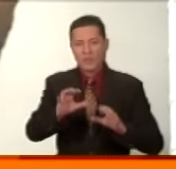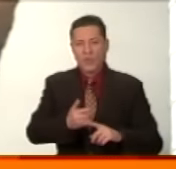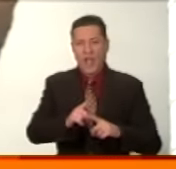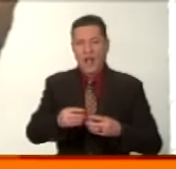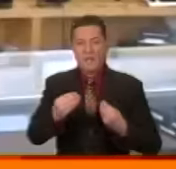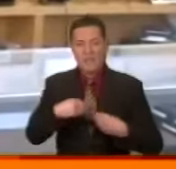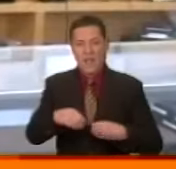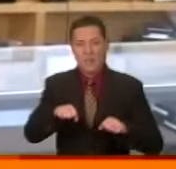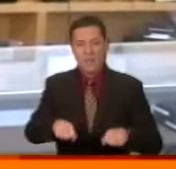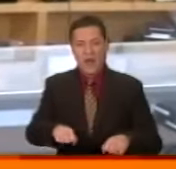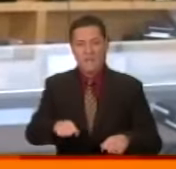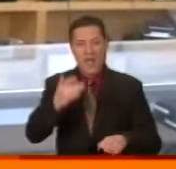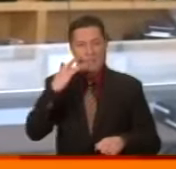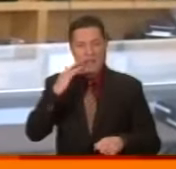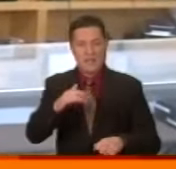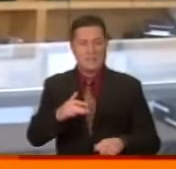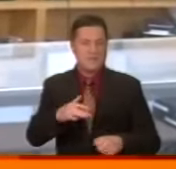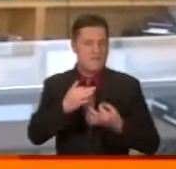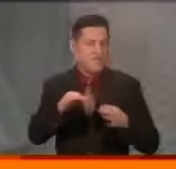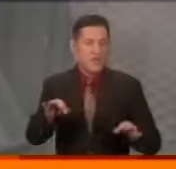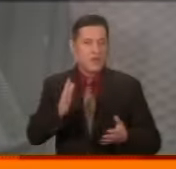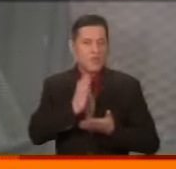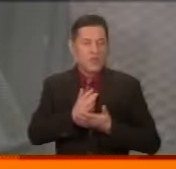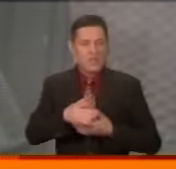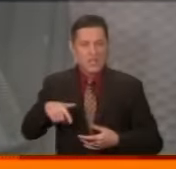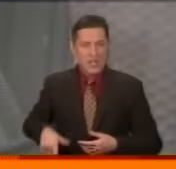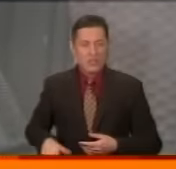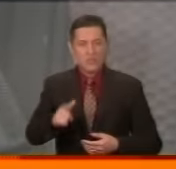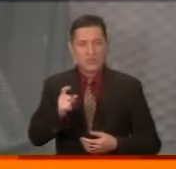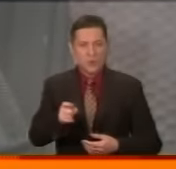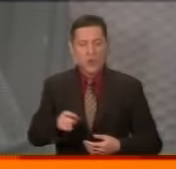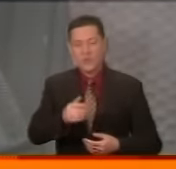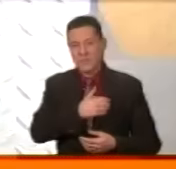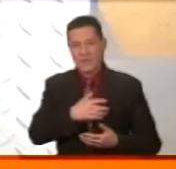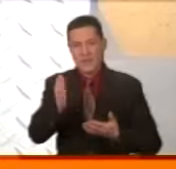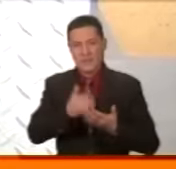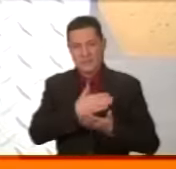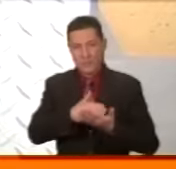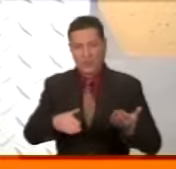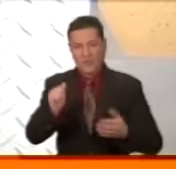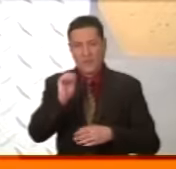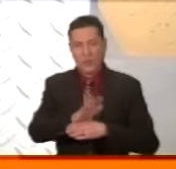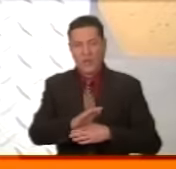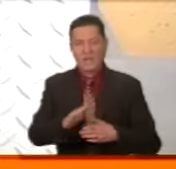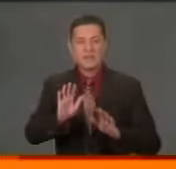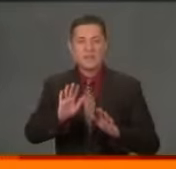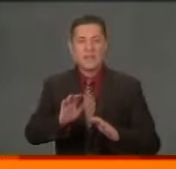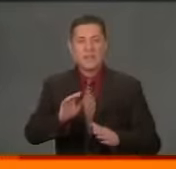американцям вільно володіти зброєю. І заприсяглися скасувати указ Обами, щойно виграють президентські вибори.